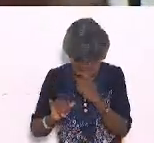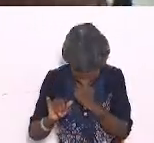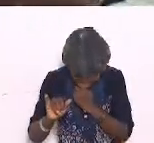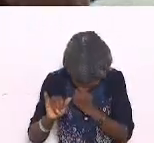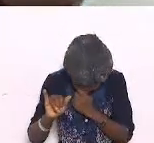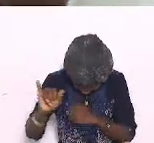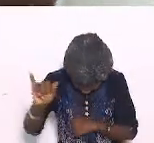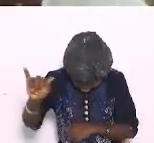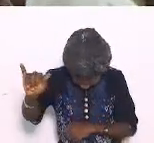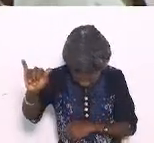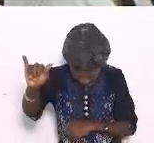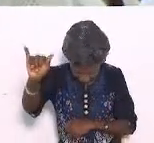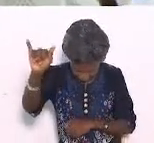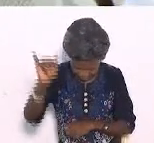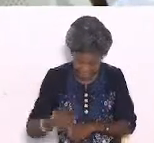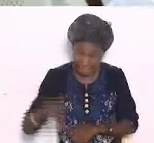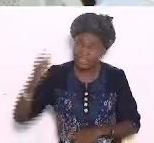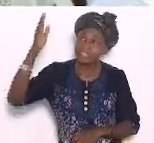ta